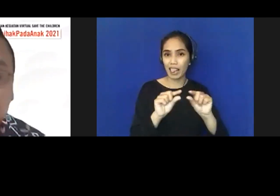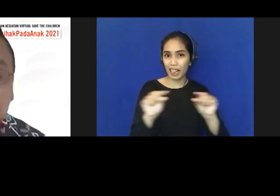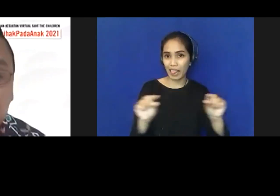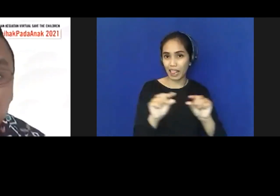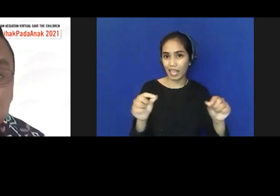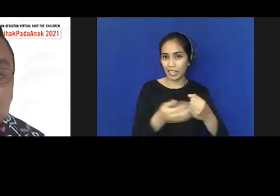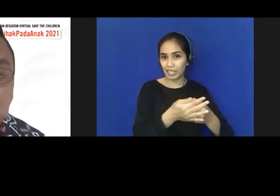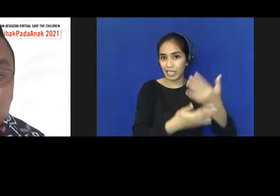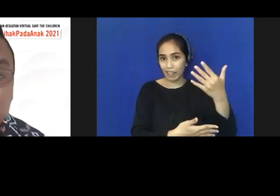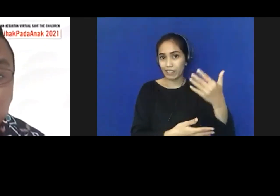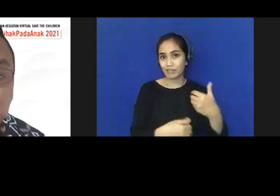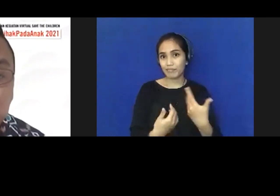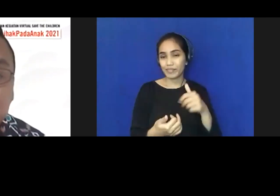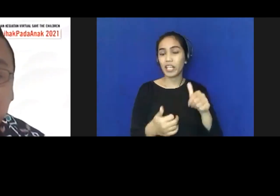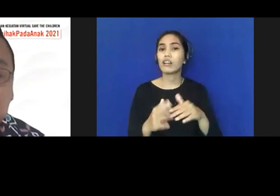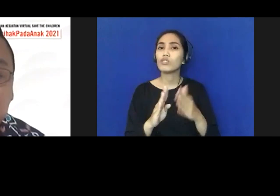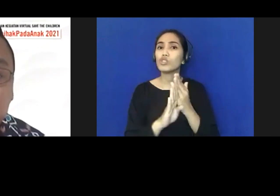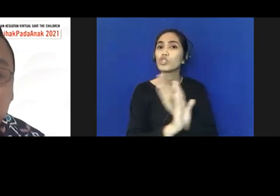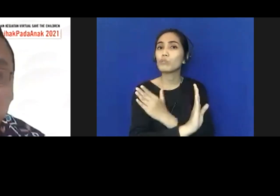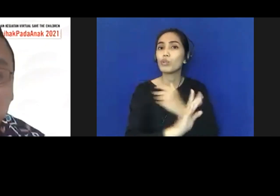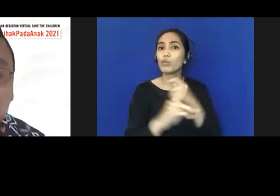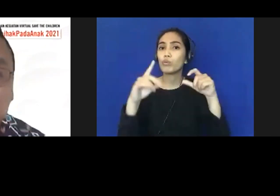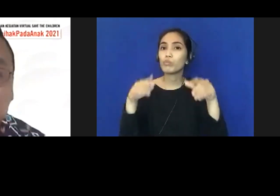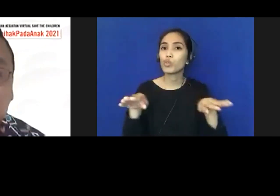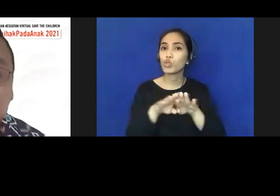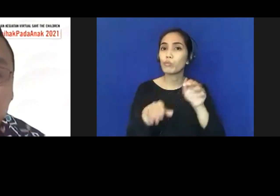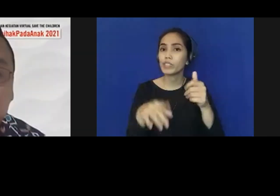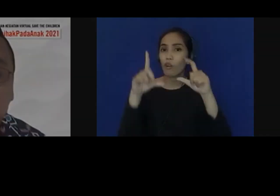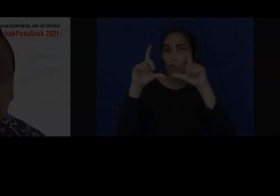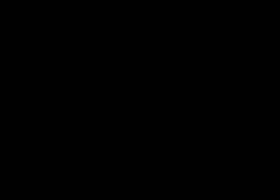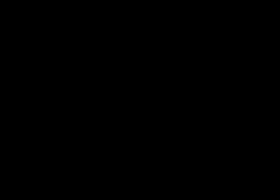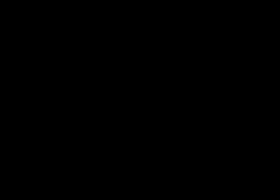sudah ada. Mungkin sebelum kita tutup, mungkin kita bisa berfoto terlebih dahulu.